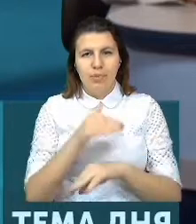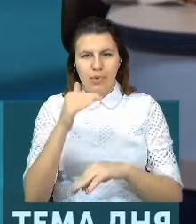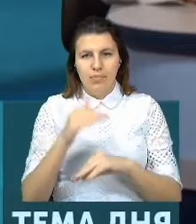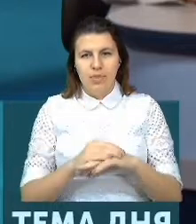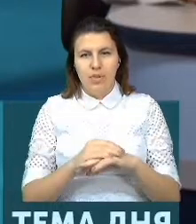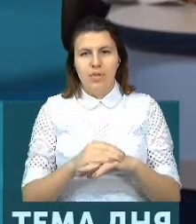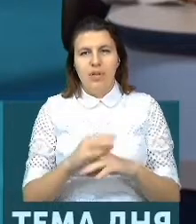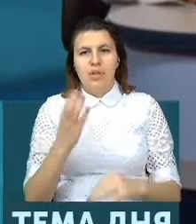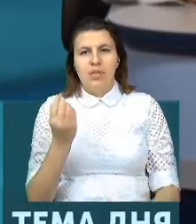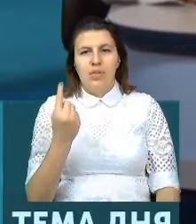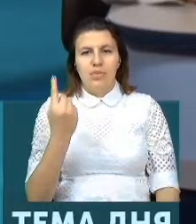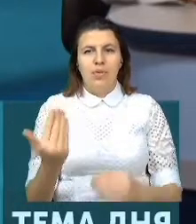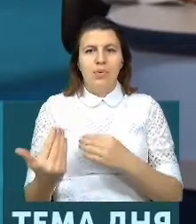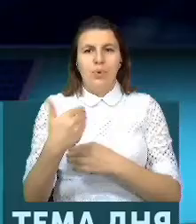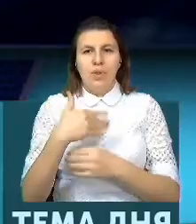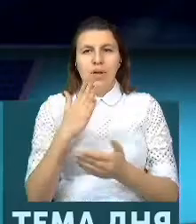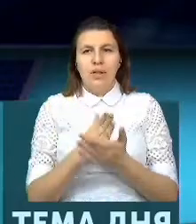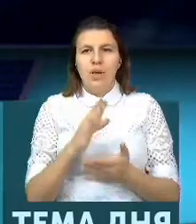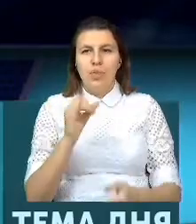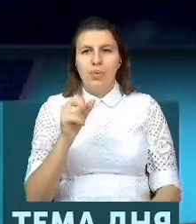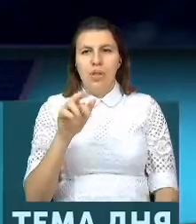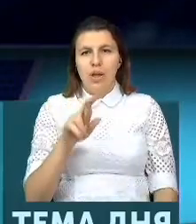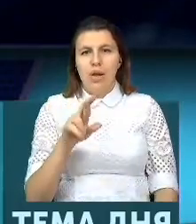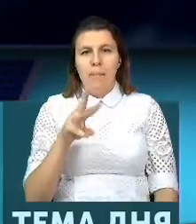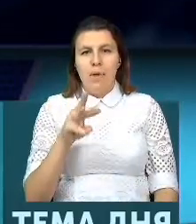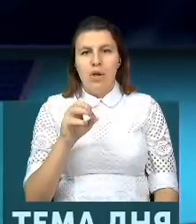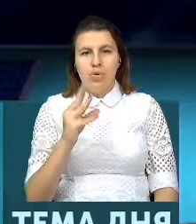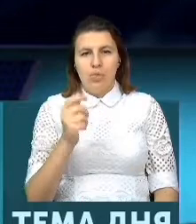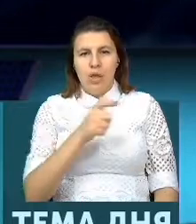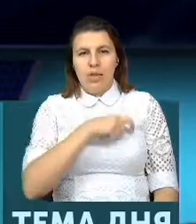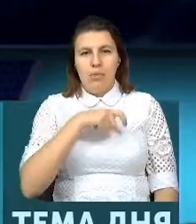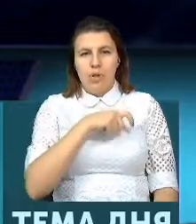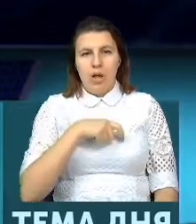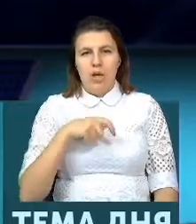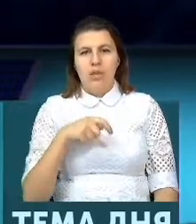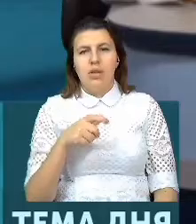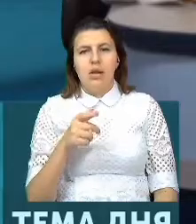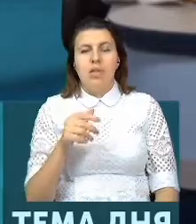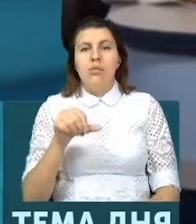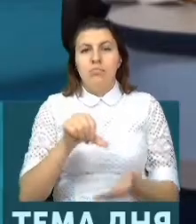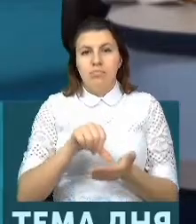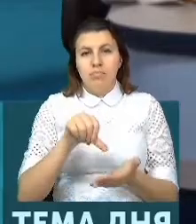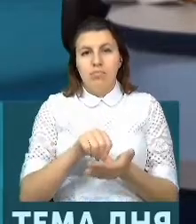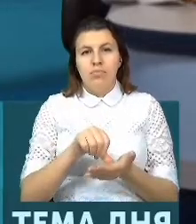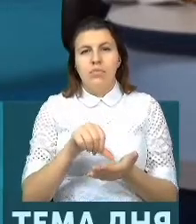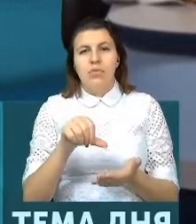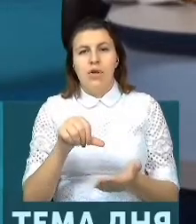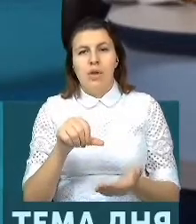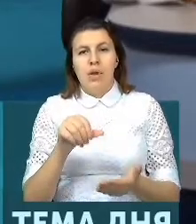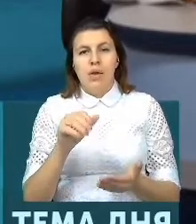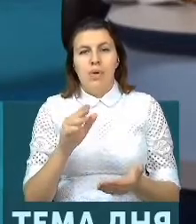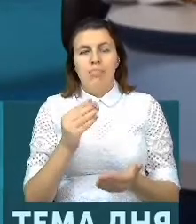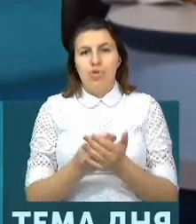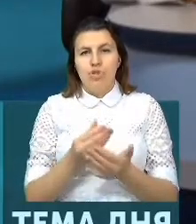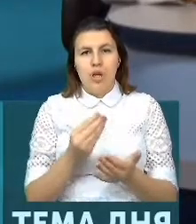ще однією нашою гостею є Юлія Машута, депутатка Лисичанської міської ради і членкиня бюджетної комісії цієї міської ради. Пані